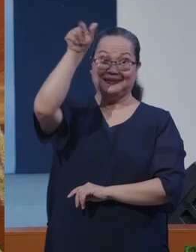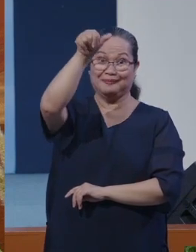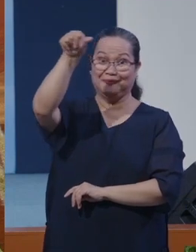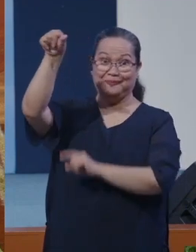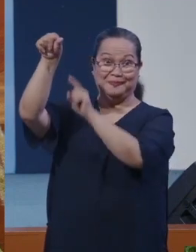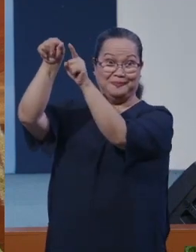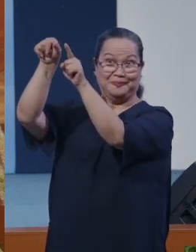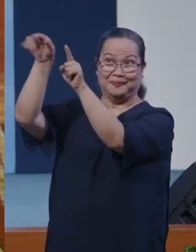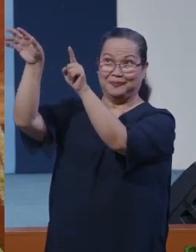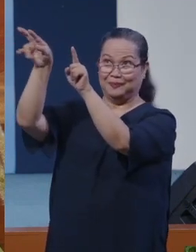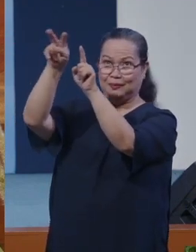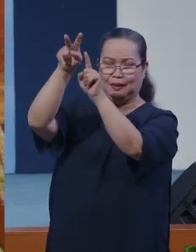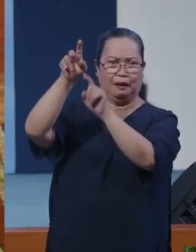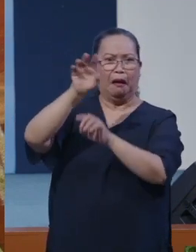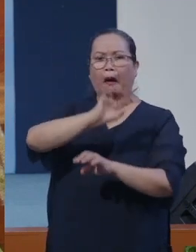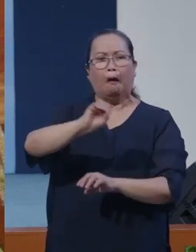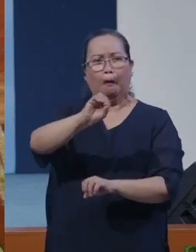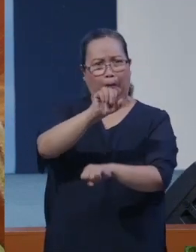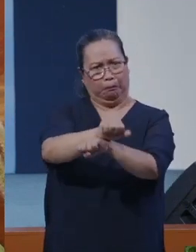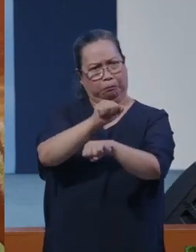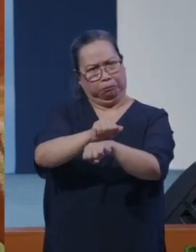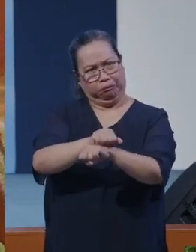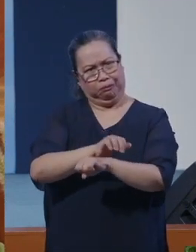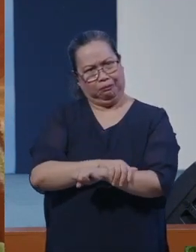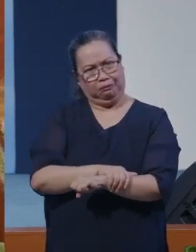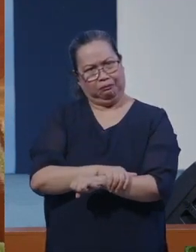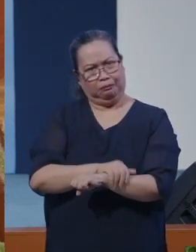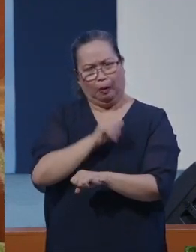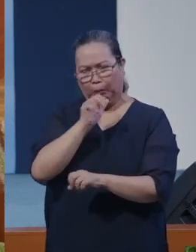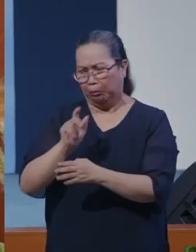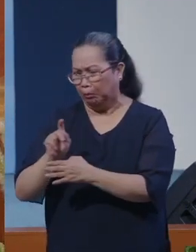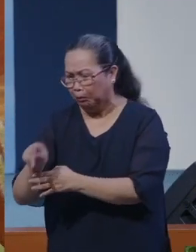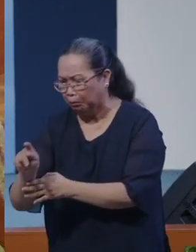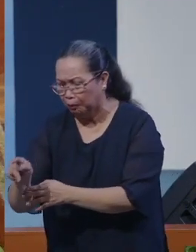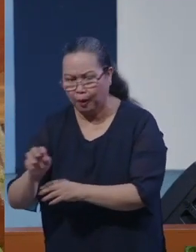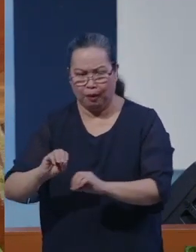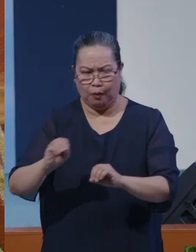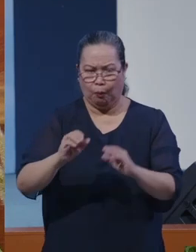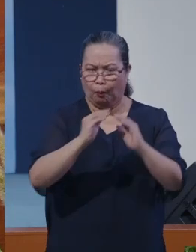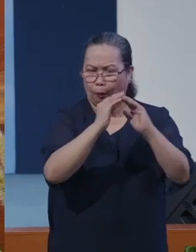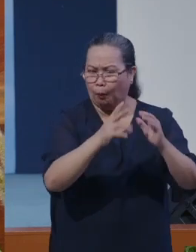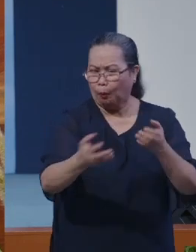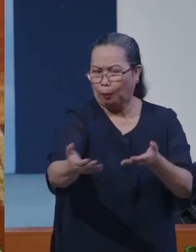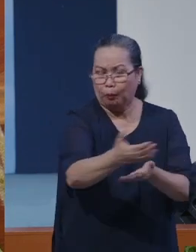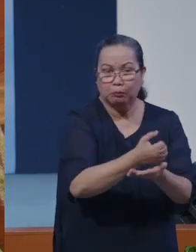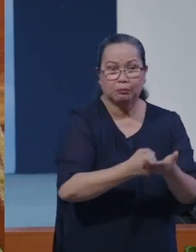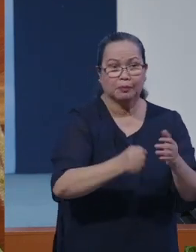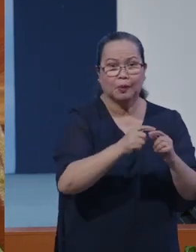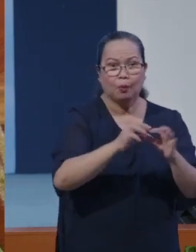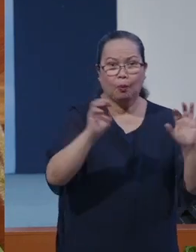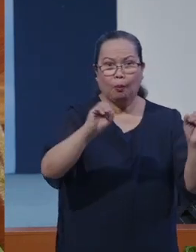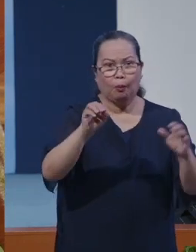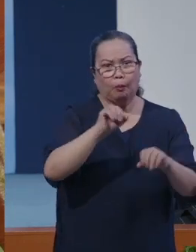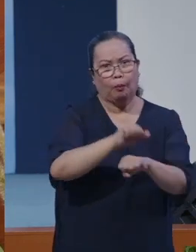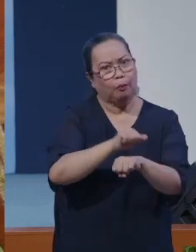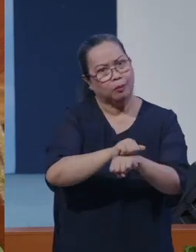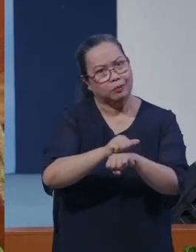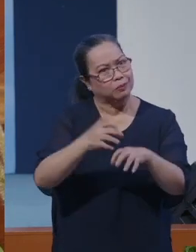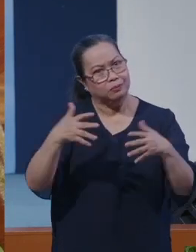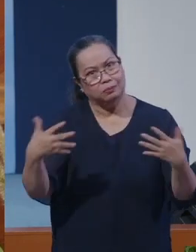They neither sow nor reap. Hindi sila nagtatanim, wala silang barn. They now nor gather